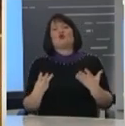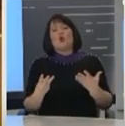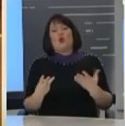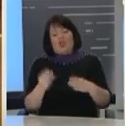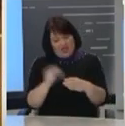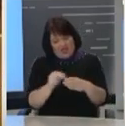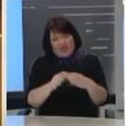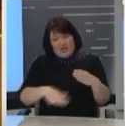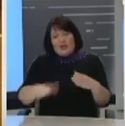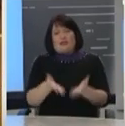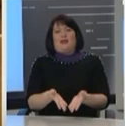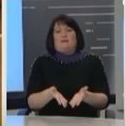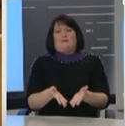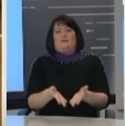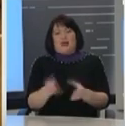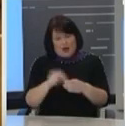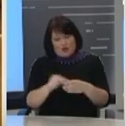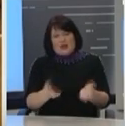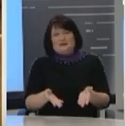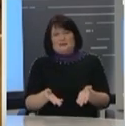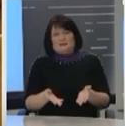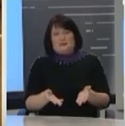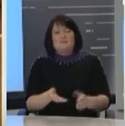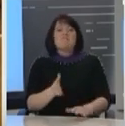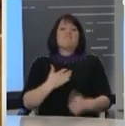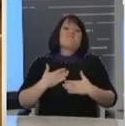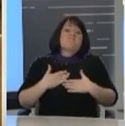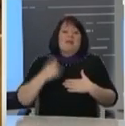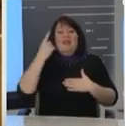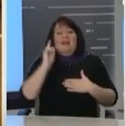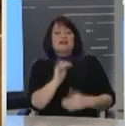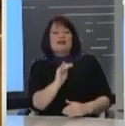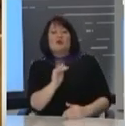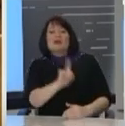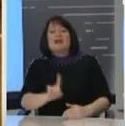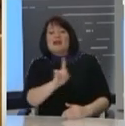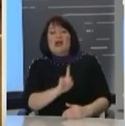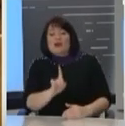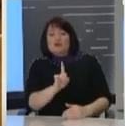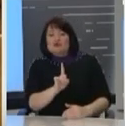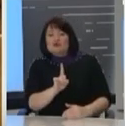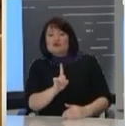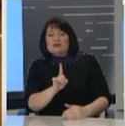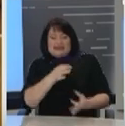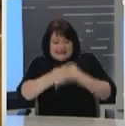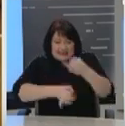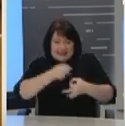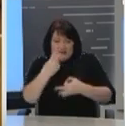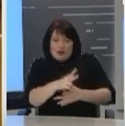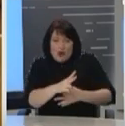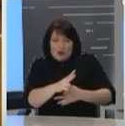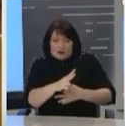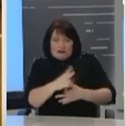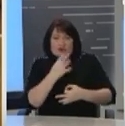είναι εκλογική χρονιά και το 2018. Δεν ξέρω, κύριε Μητσοτάκη, αν έχετε προσλάβει για σύμβουλο κάποιον